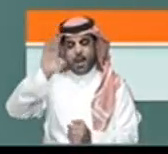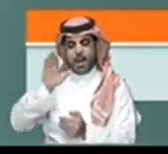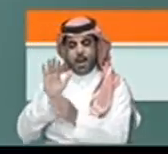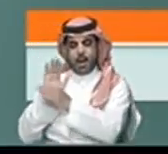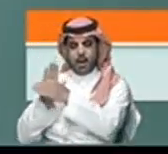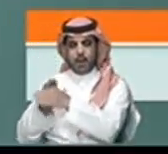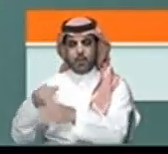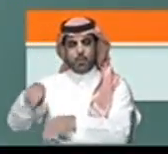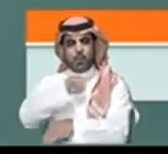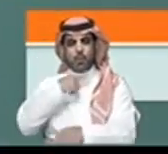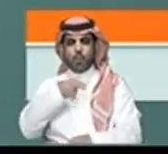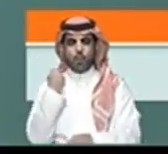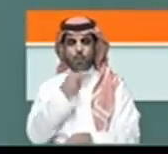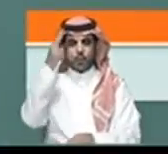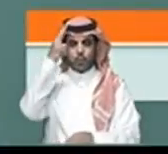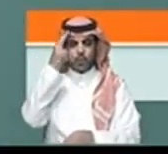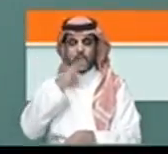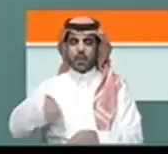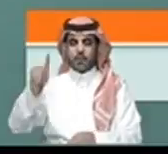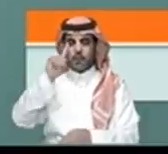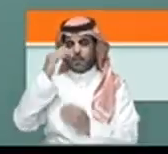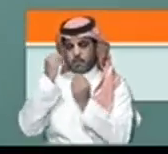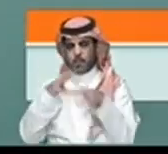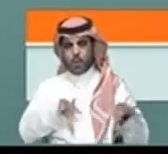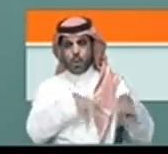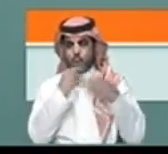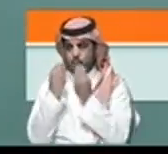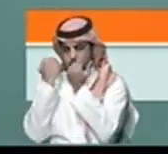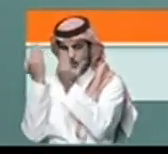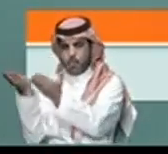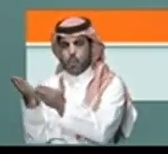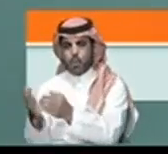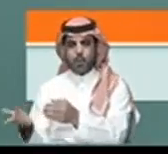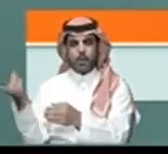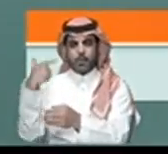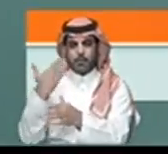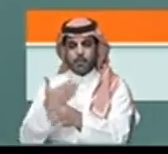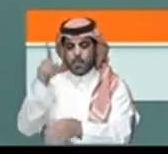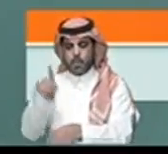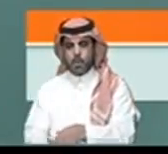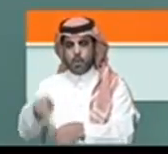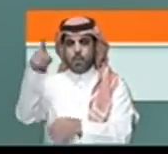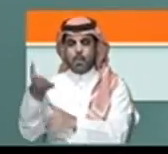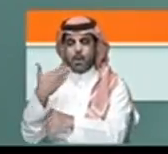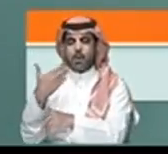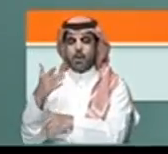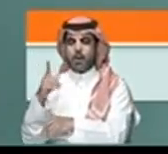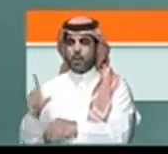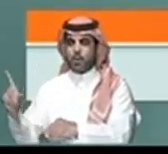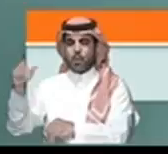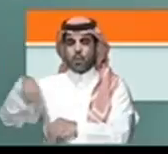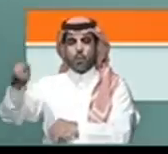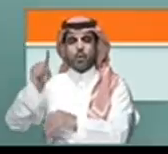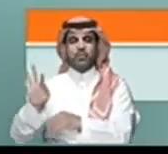واسم شعب وحكومه المملكه عن اصدق التهاني واطيب التمنيات بالصحه والسعاده لفخامته ولحكومه وشعب جمهوريه